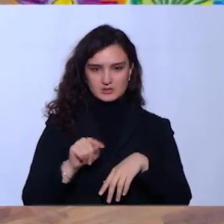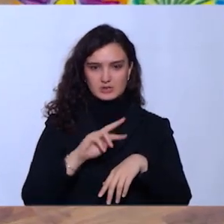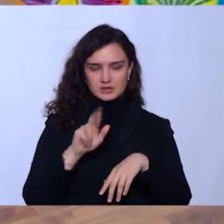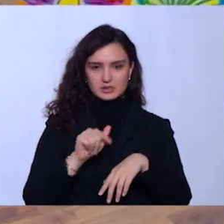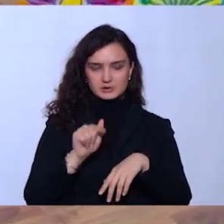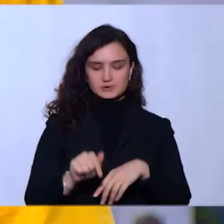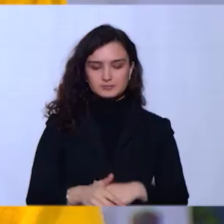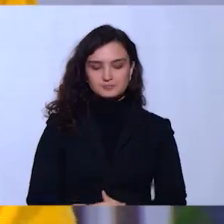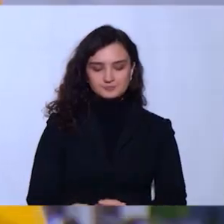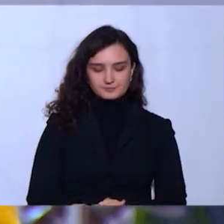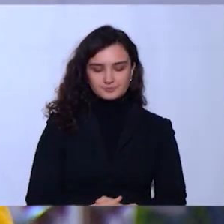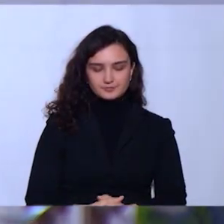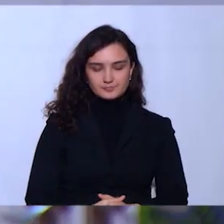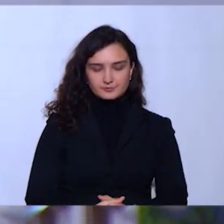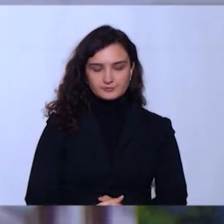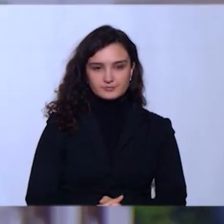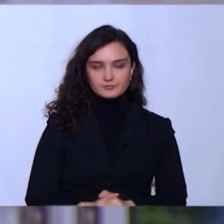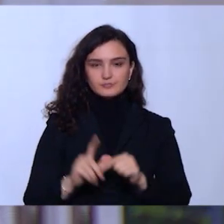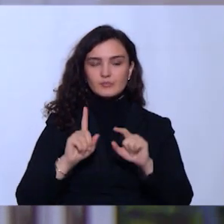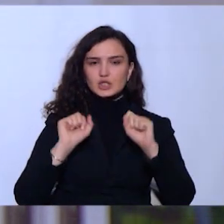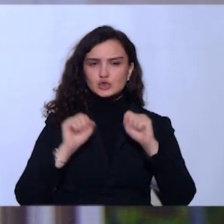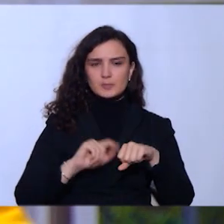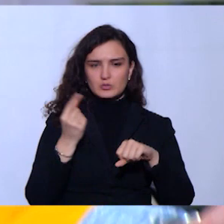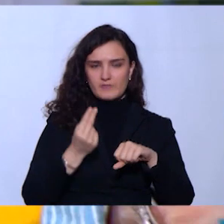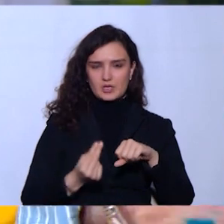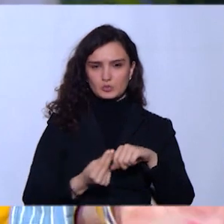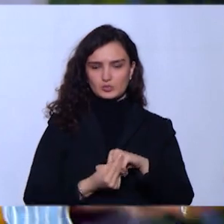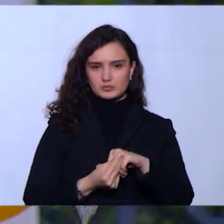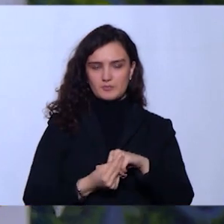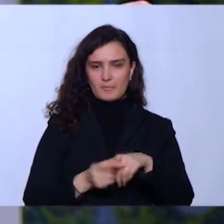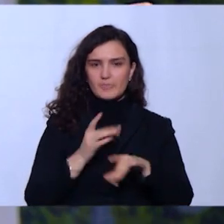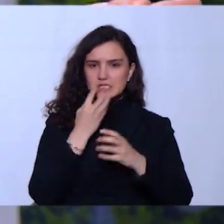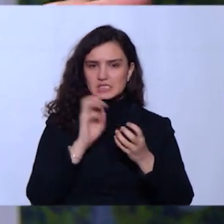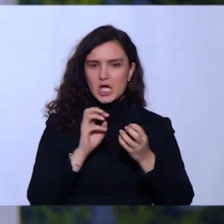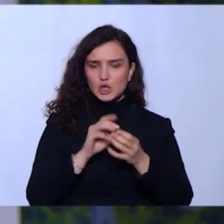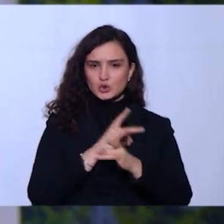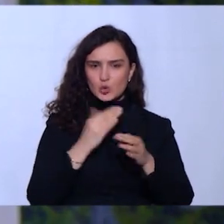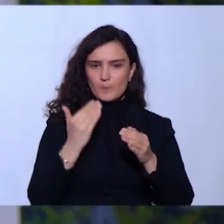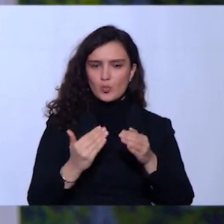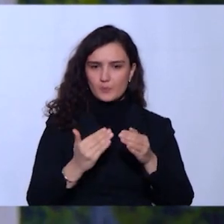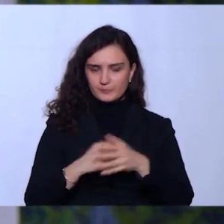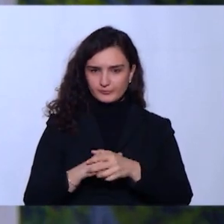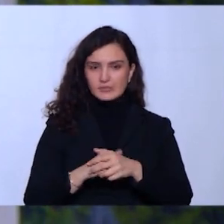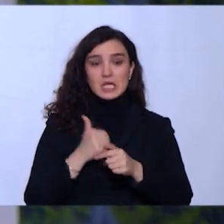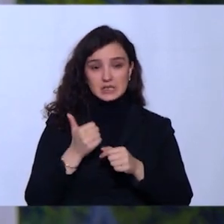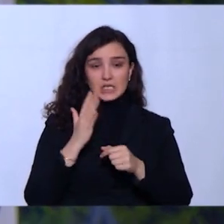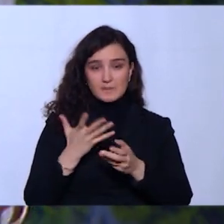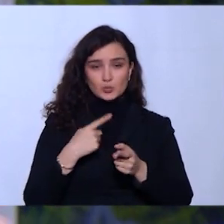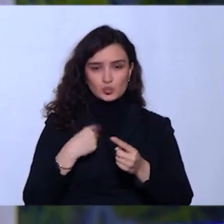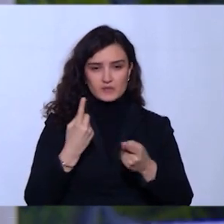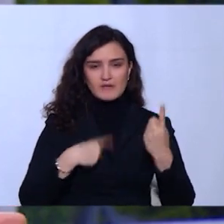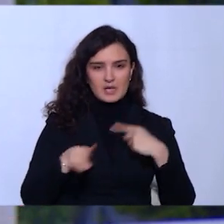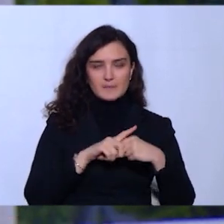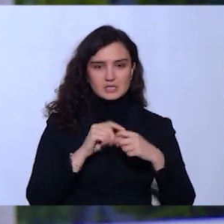და რა შეიძლება რომ დავხატოთ სააღდგომო ნატურმორტი. კარგი იქნება თუ ამას ჩვენ